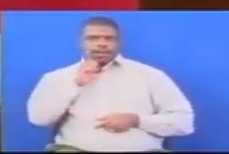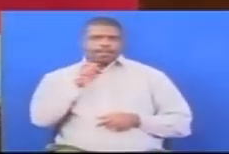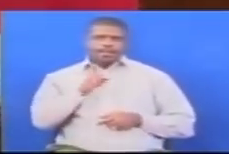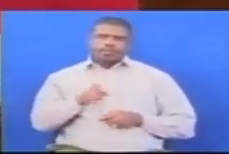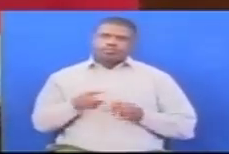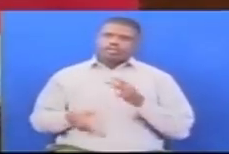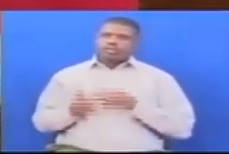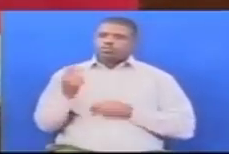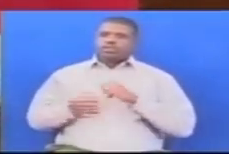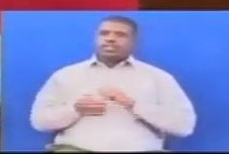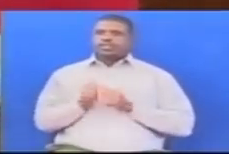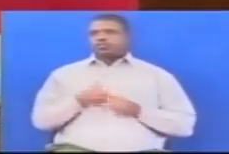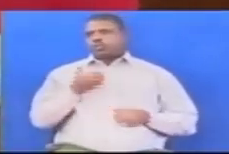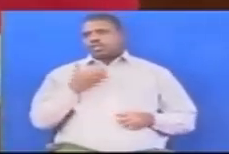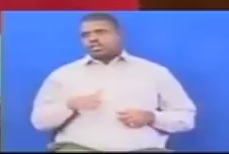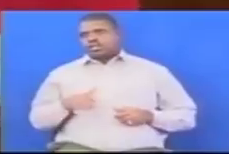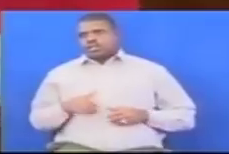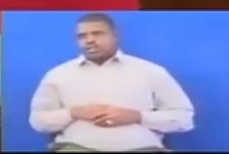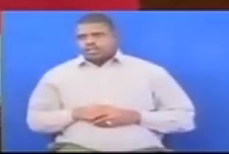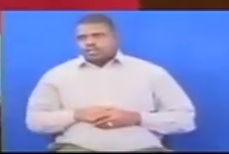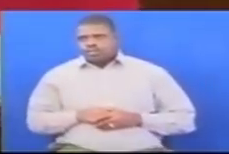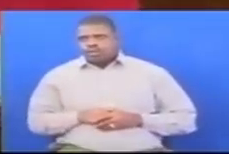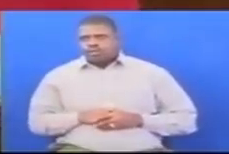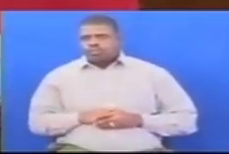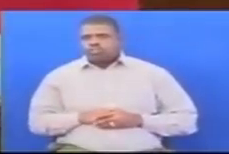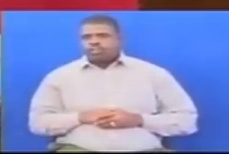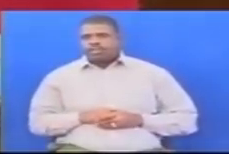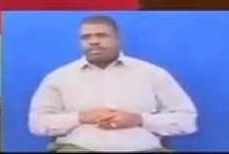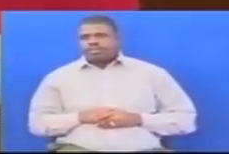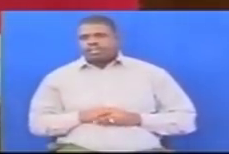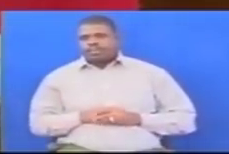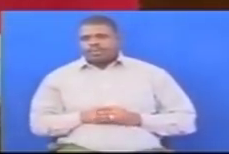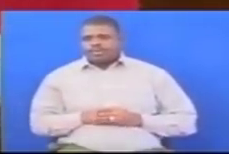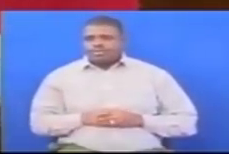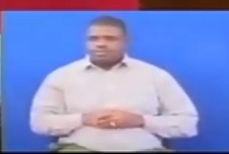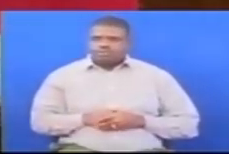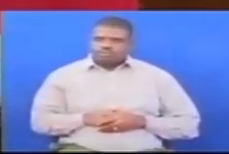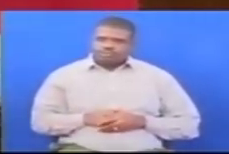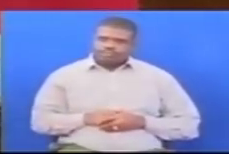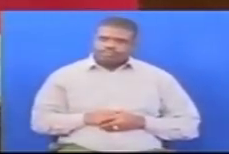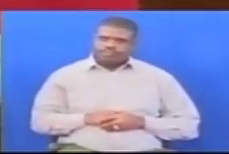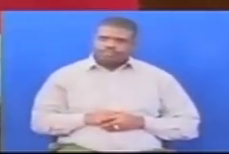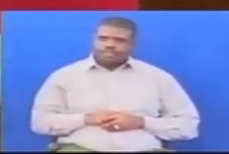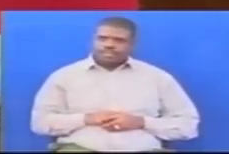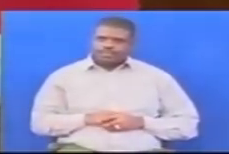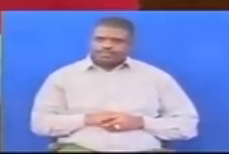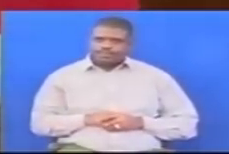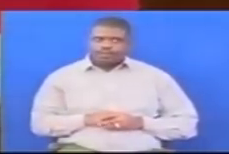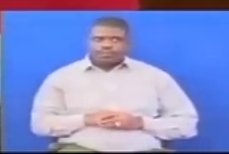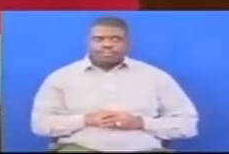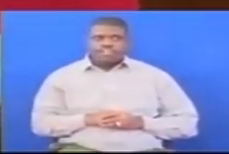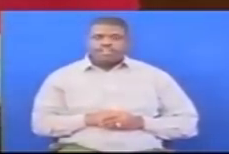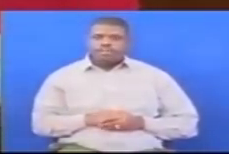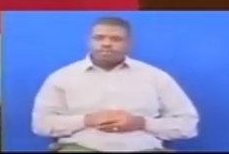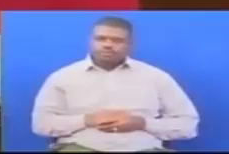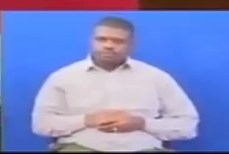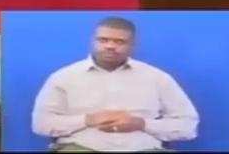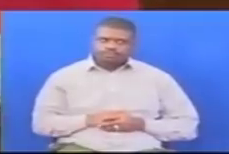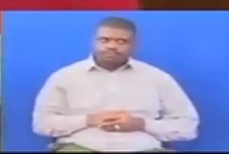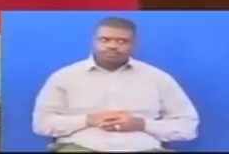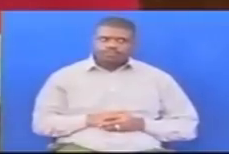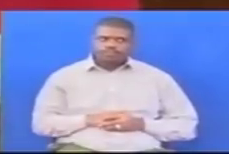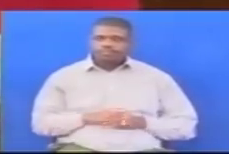tunawatua ndo vichwani ili kuhakikisha kwamba hawapati tena usumbufu wa maji.